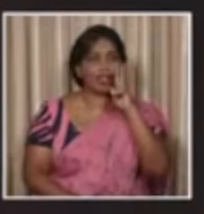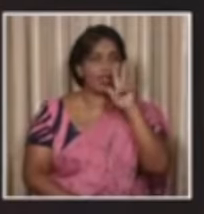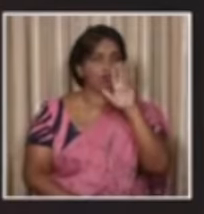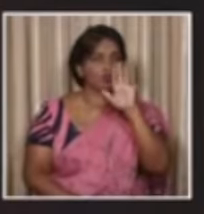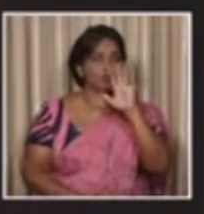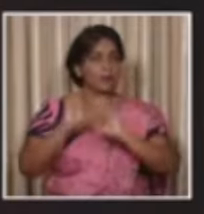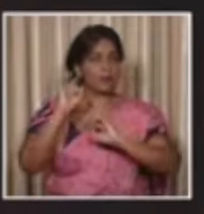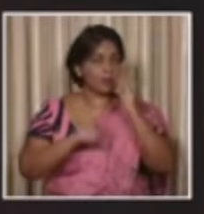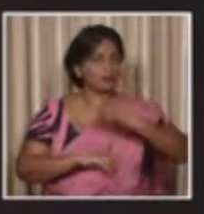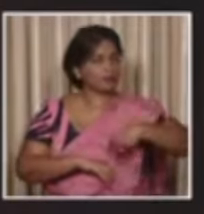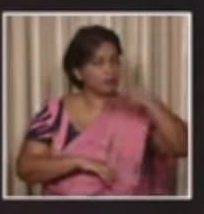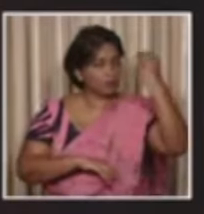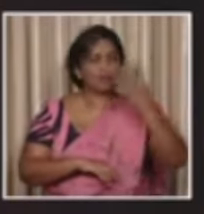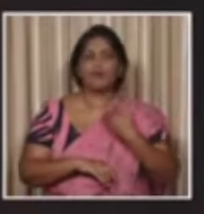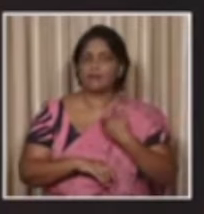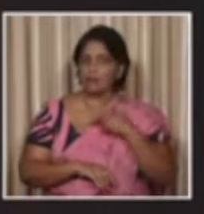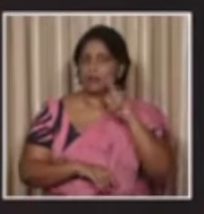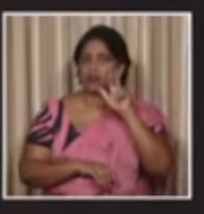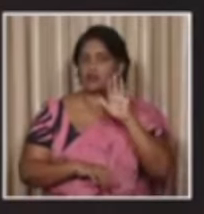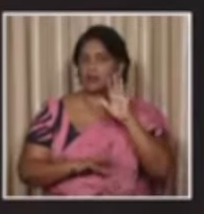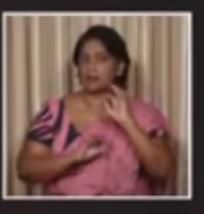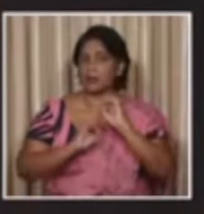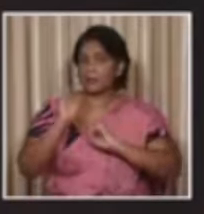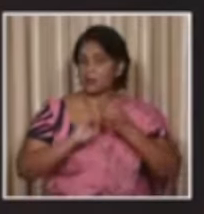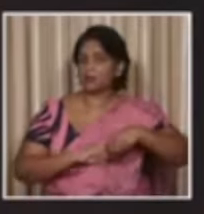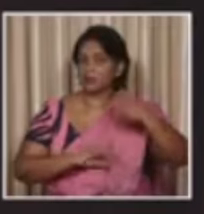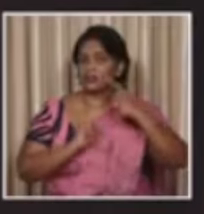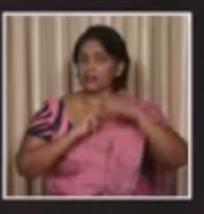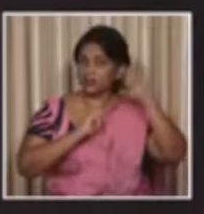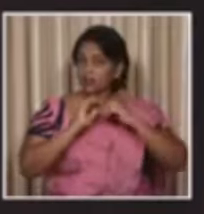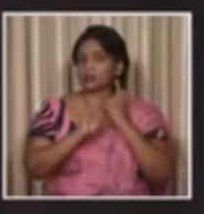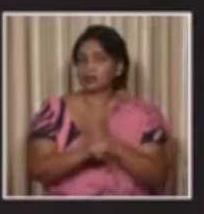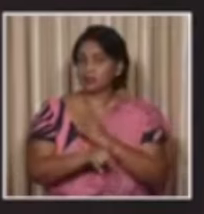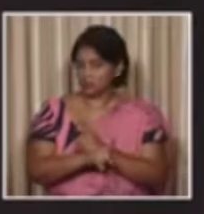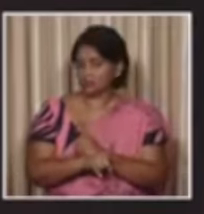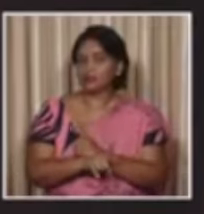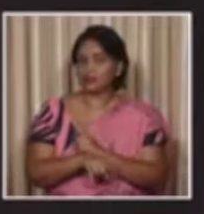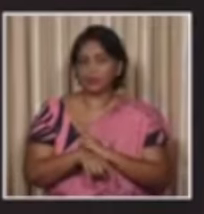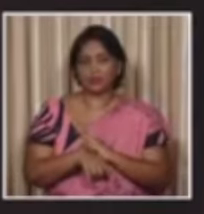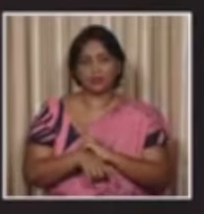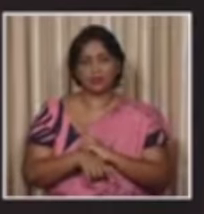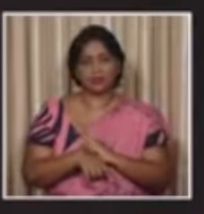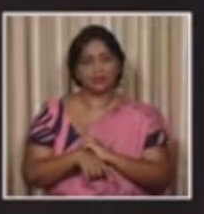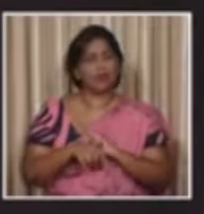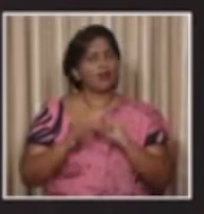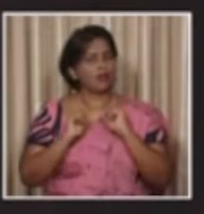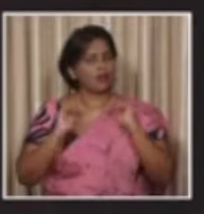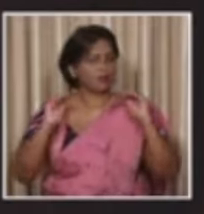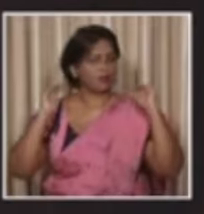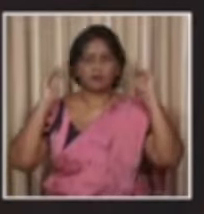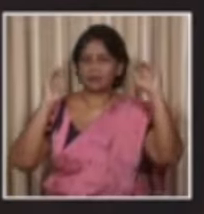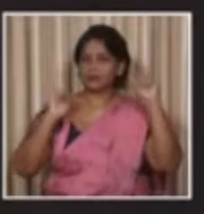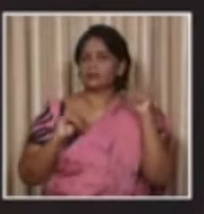189 වැඩි කරලා තියෙනවා. 189 වැඩි කරලා තියෙනවා විශ්වවිද්‍යාල ආචාර්ය මහාචාර්යවරුන්ගේ වැටුප. ඒ මොකද ඉහළ